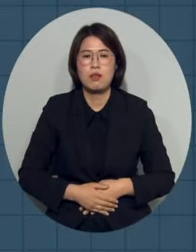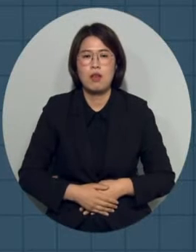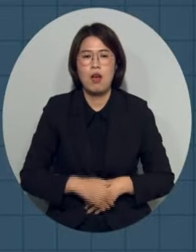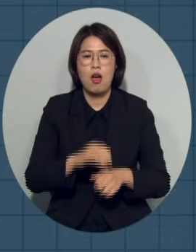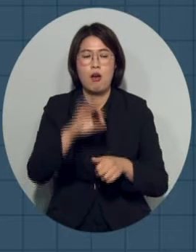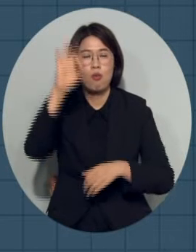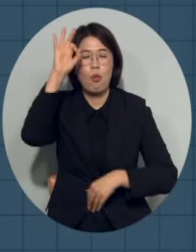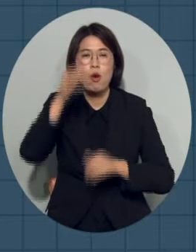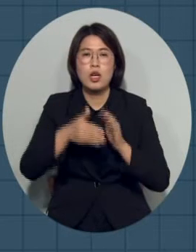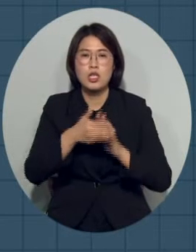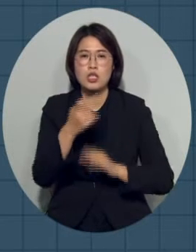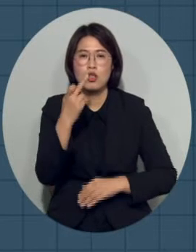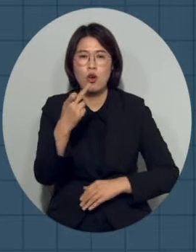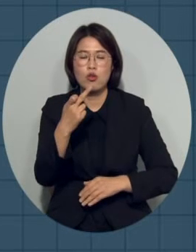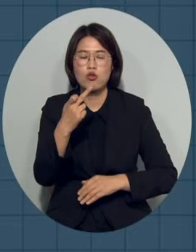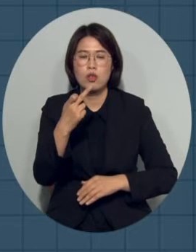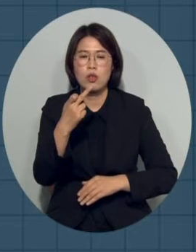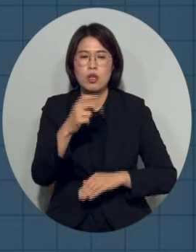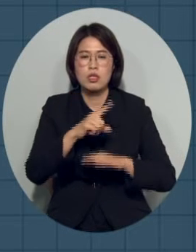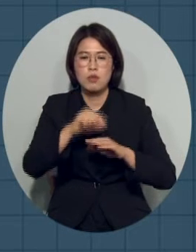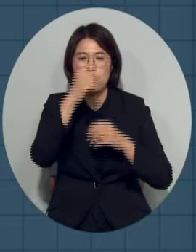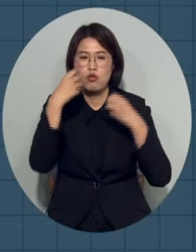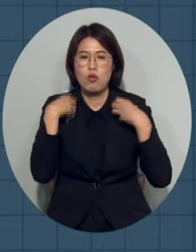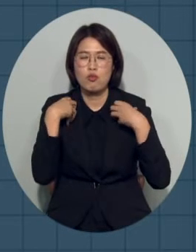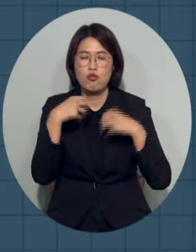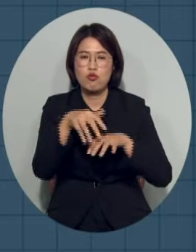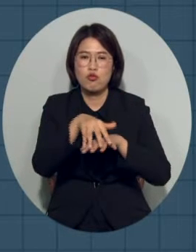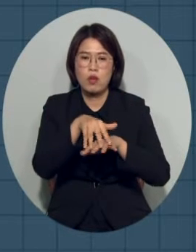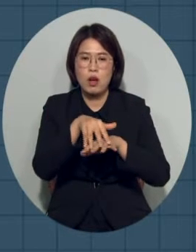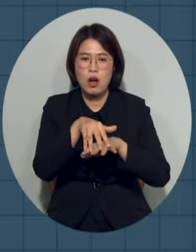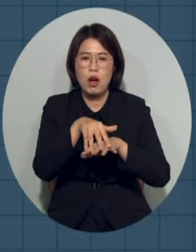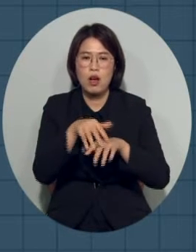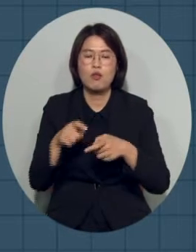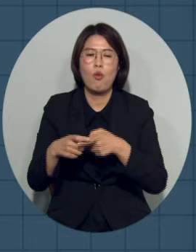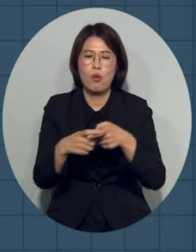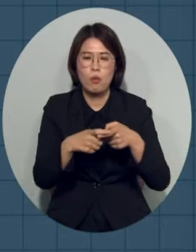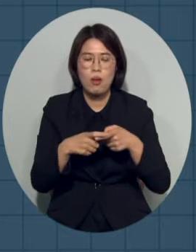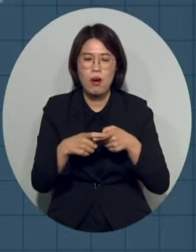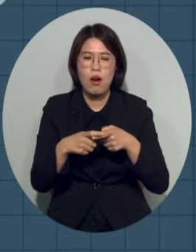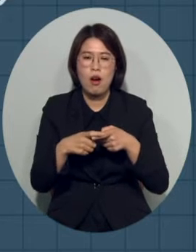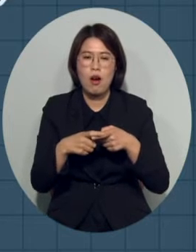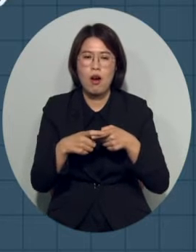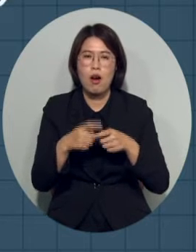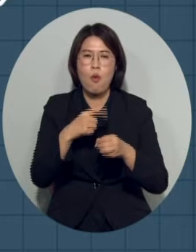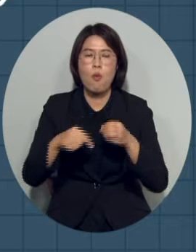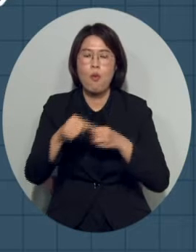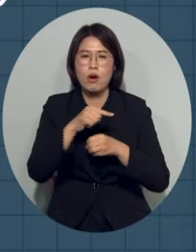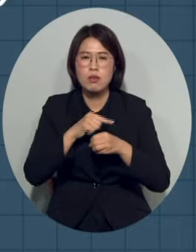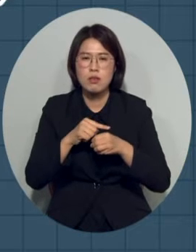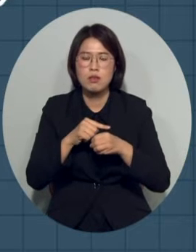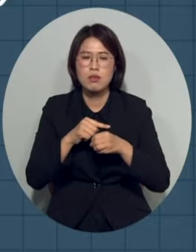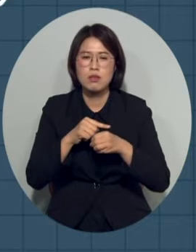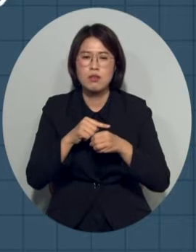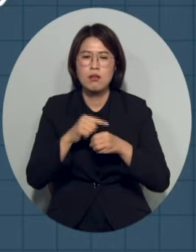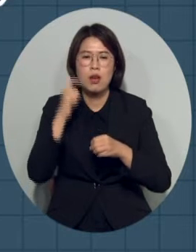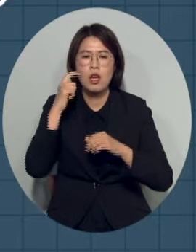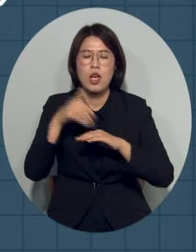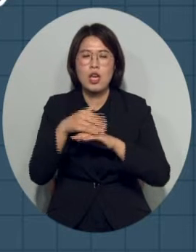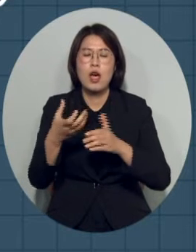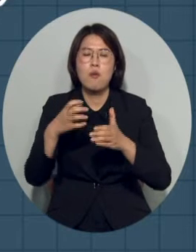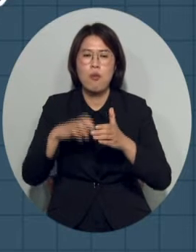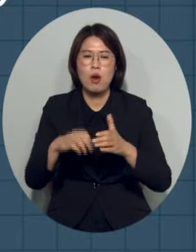포항시 등 12개 지자체로 구성된 전국 원전 인근 지역 동맹도 원전 방사선비상계획에